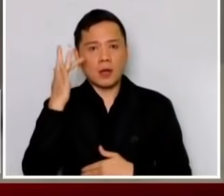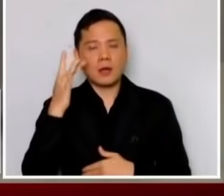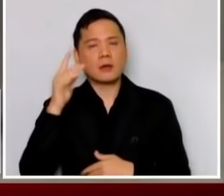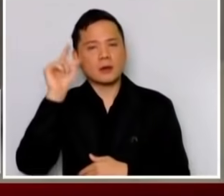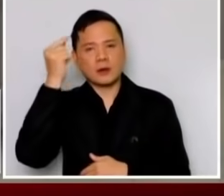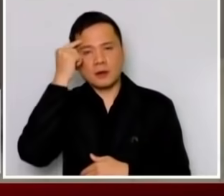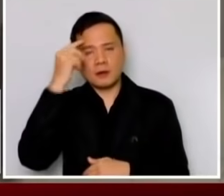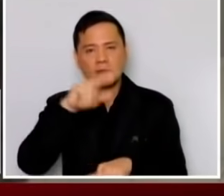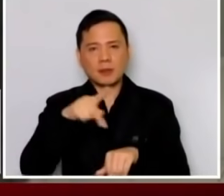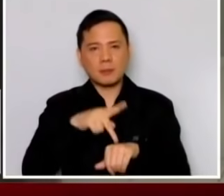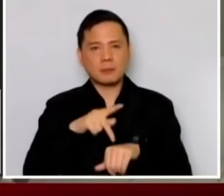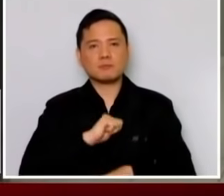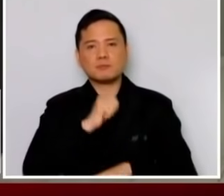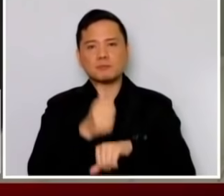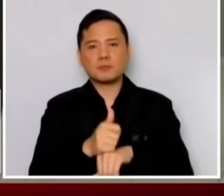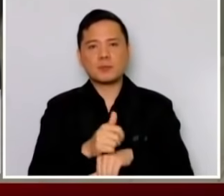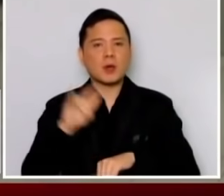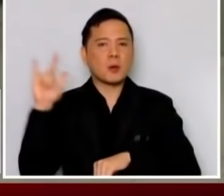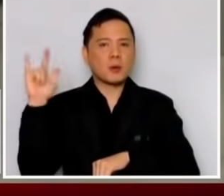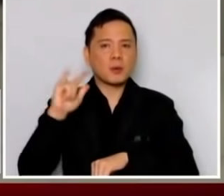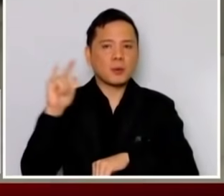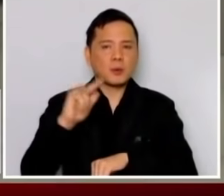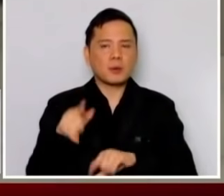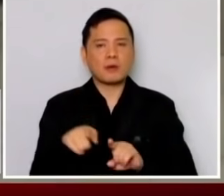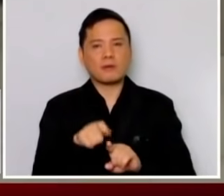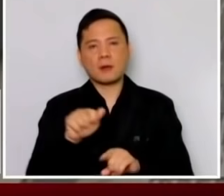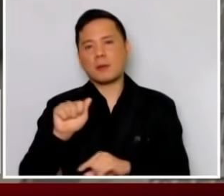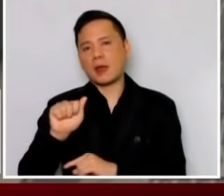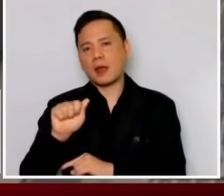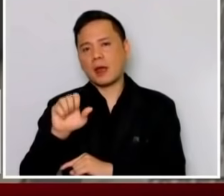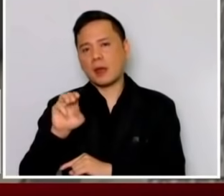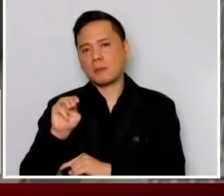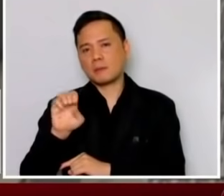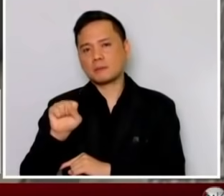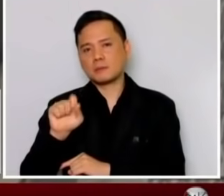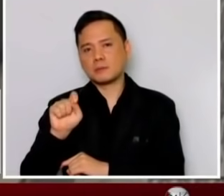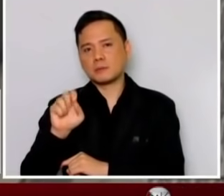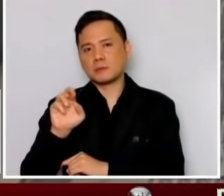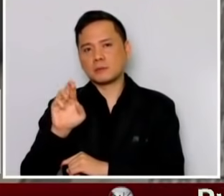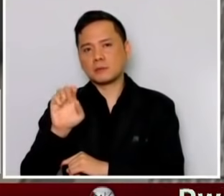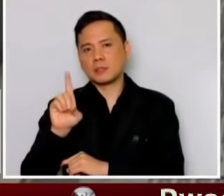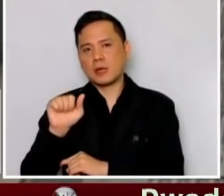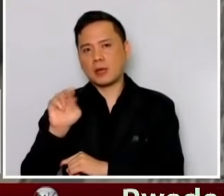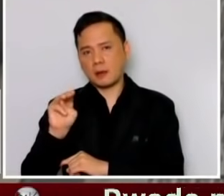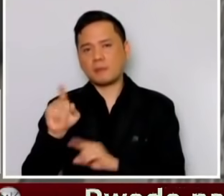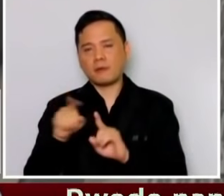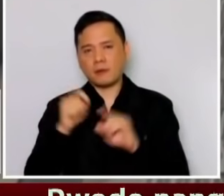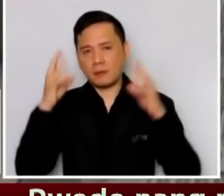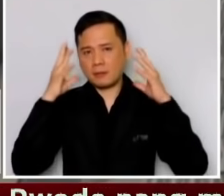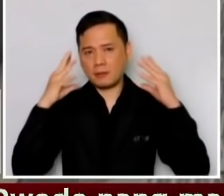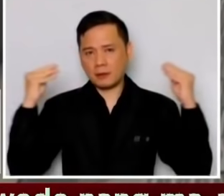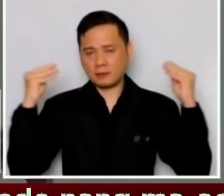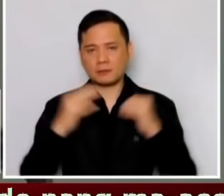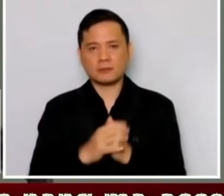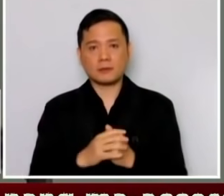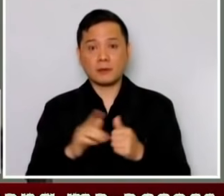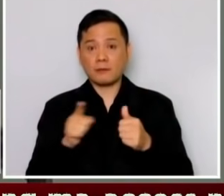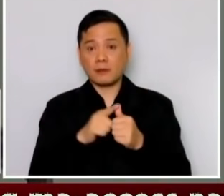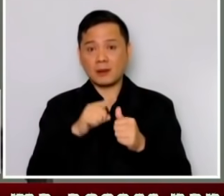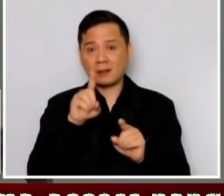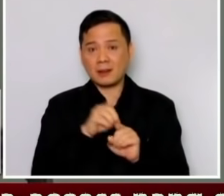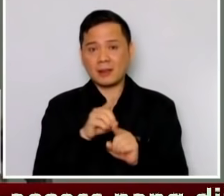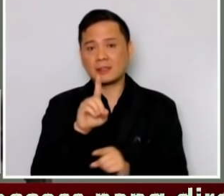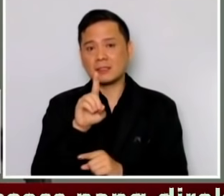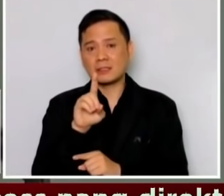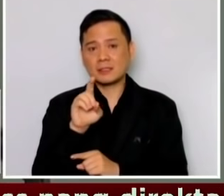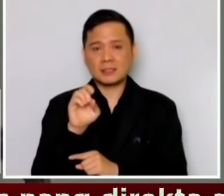gobyerno na manggagaling sa Amsterdam sa The Netherlands. Ang unang biyahe ay nakatakda sa Desyembre at 10. Ang isa